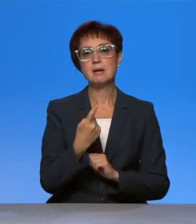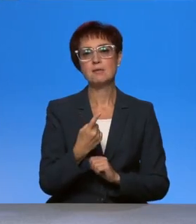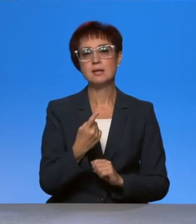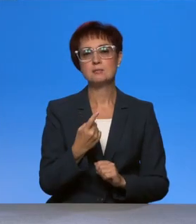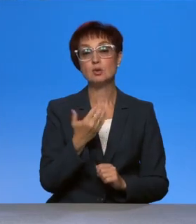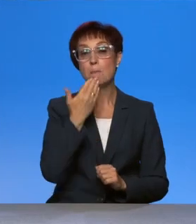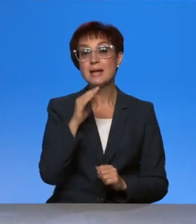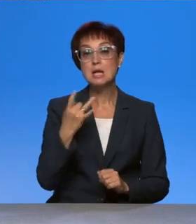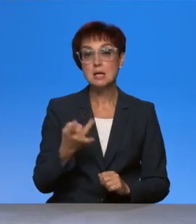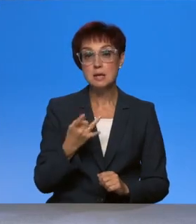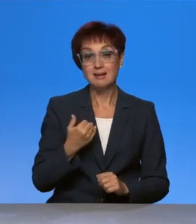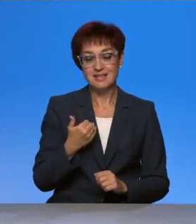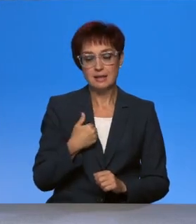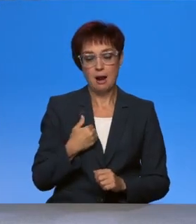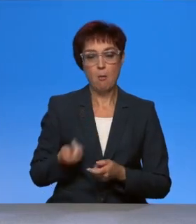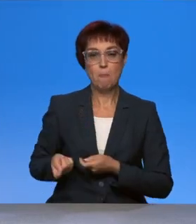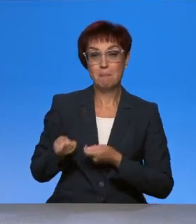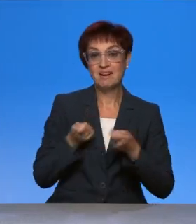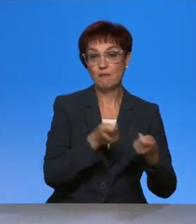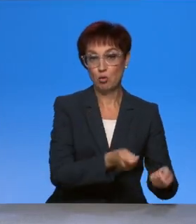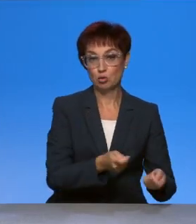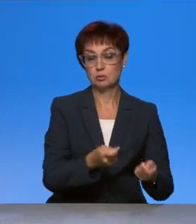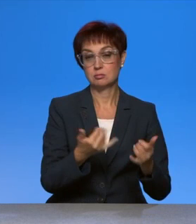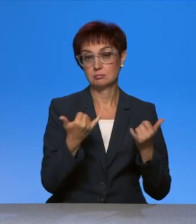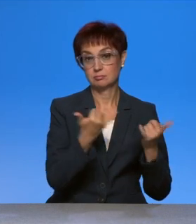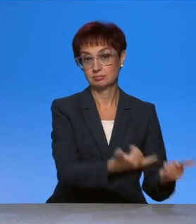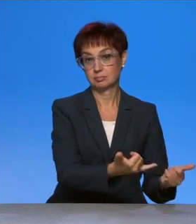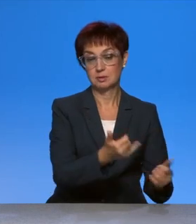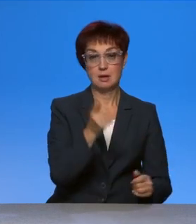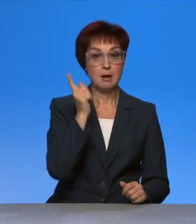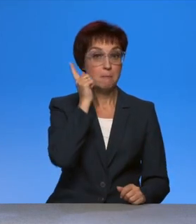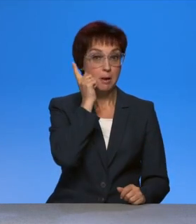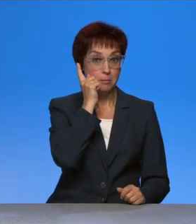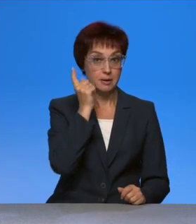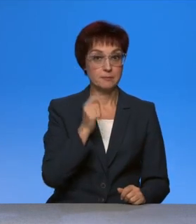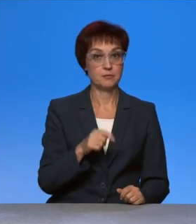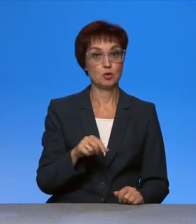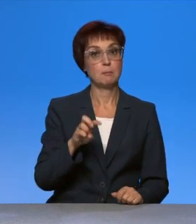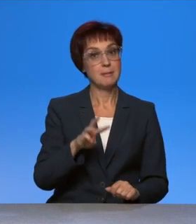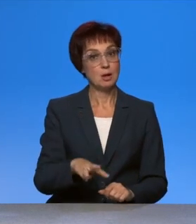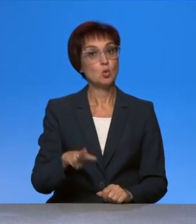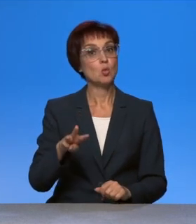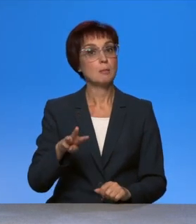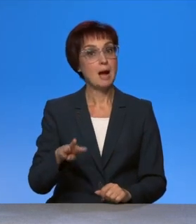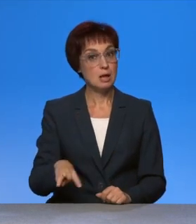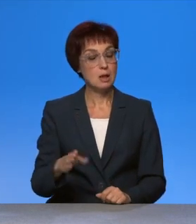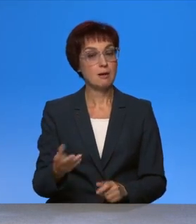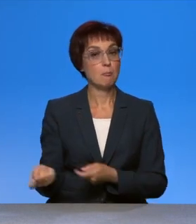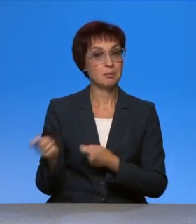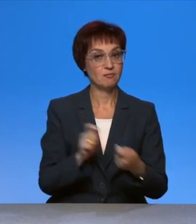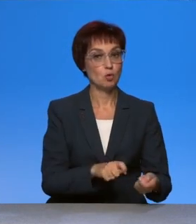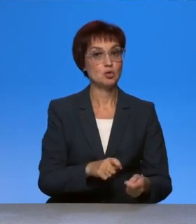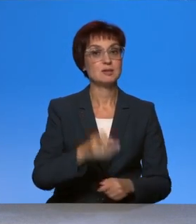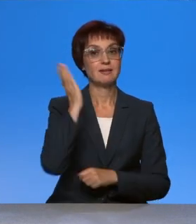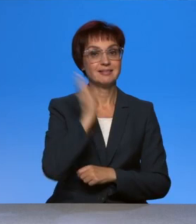их привез. Поэтому один из... Как Микуха Макай топор привез, так я им мобильные телефоны и компьютер. То есть если что-то с обществом, с